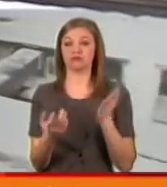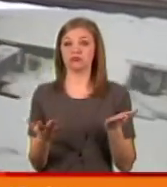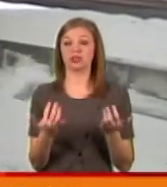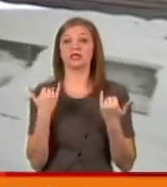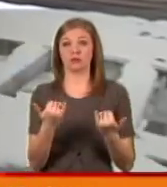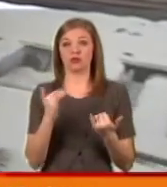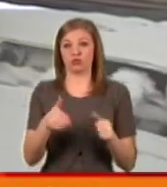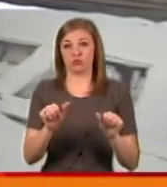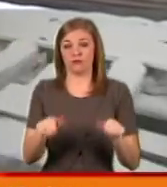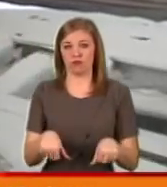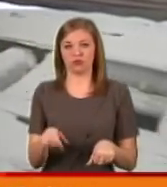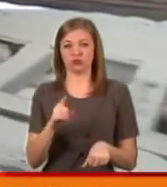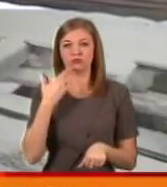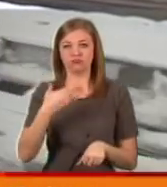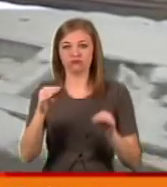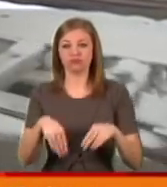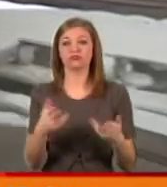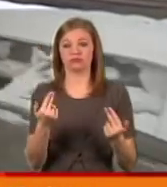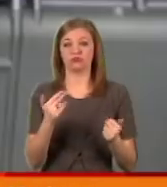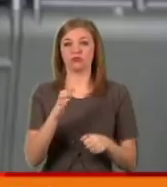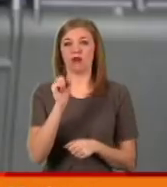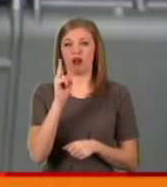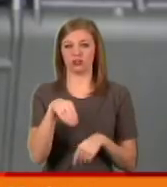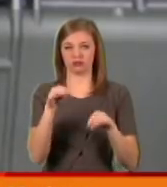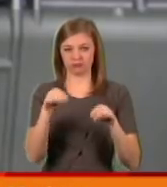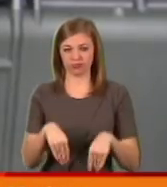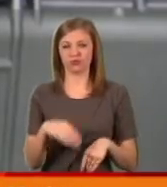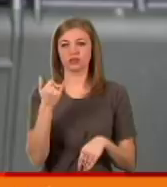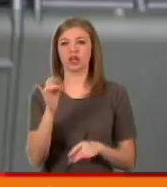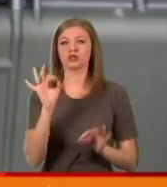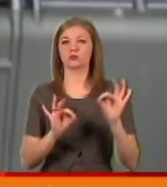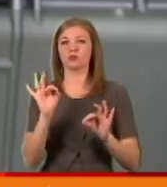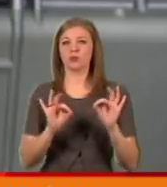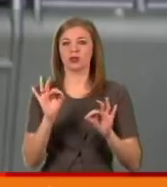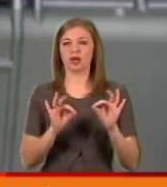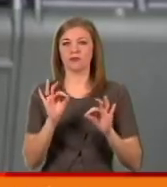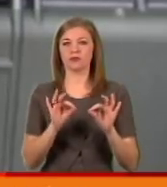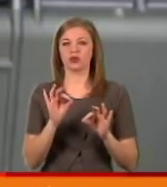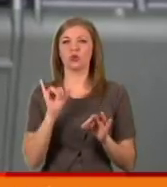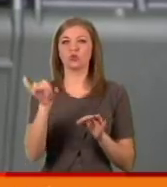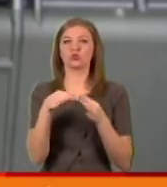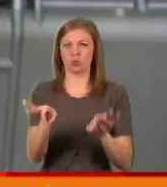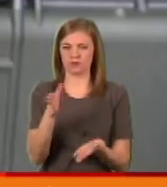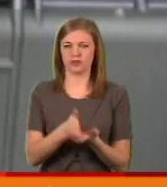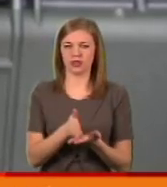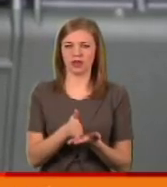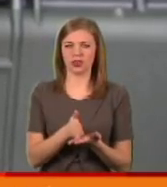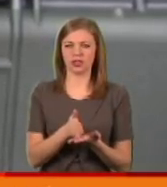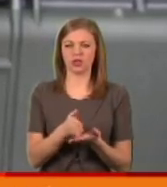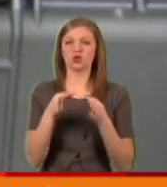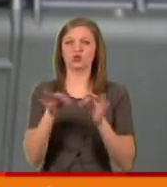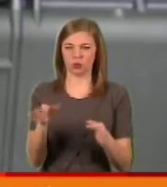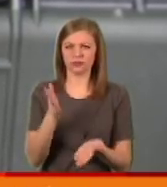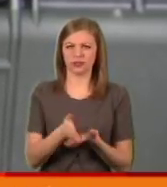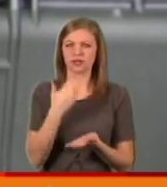Тепер все будемо оформлювати. Протокольчик? Так, будемо Макс надати. Зараз ще поміряємо. Це ще не габарит. А дозвіл є в нього?